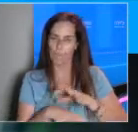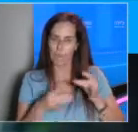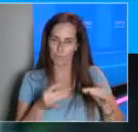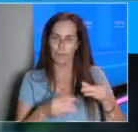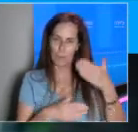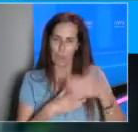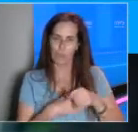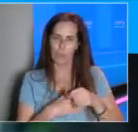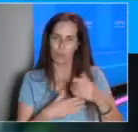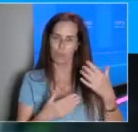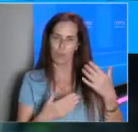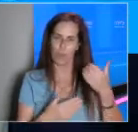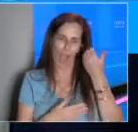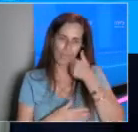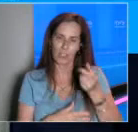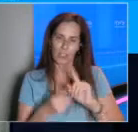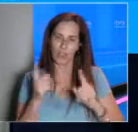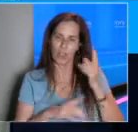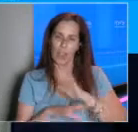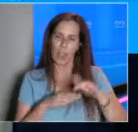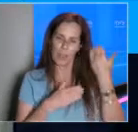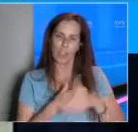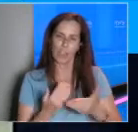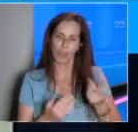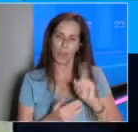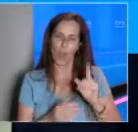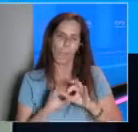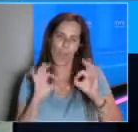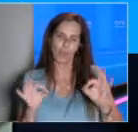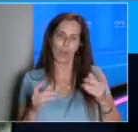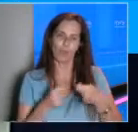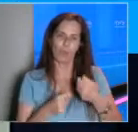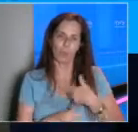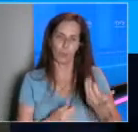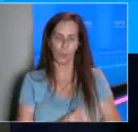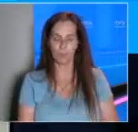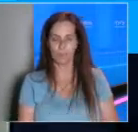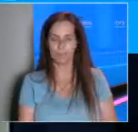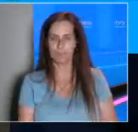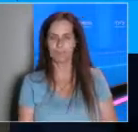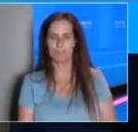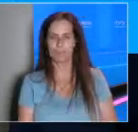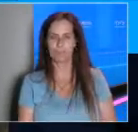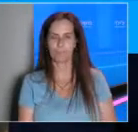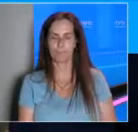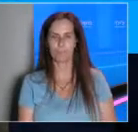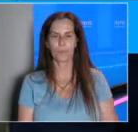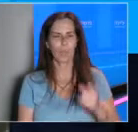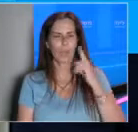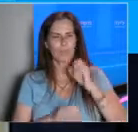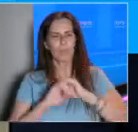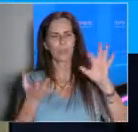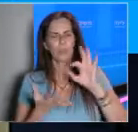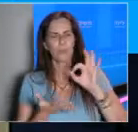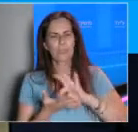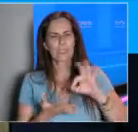זה שבסוף מנצח. חבל שזה קורה רק בסוף ולא מלכתחילה. אנחנו רואים פרסום של משרד הבריאות